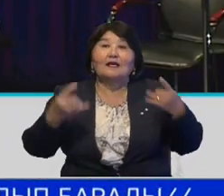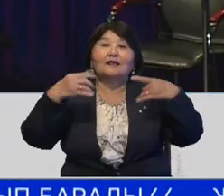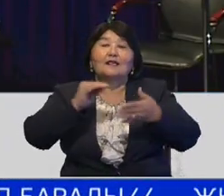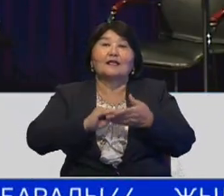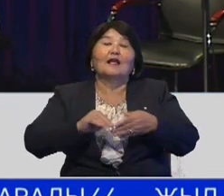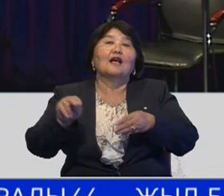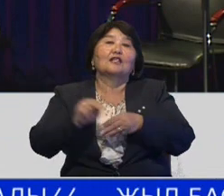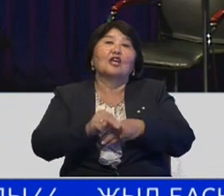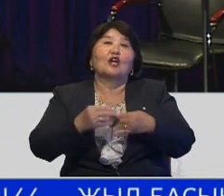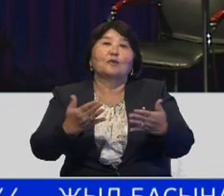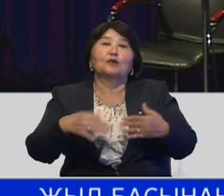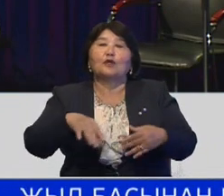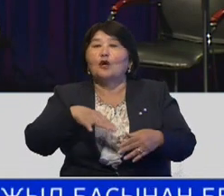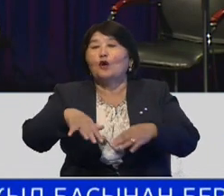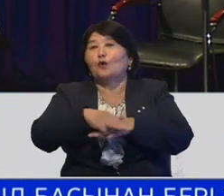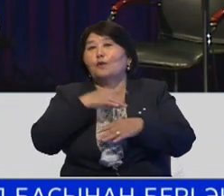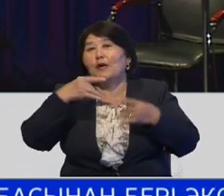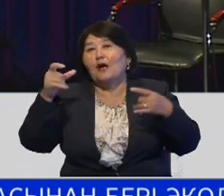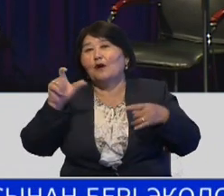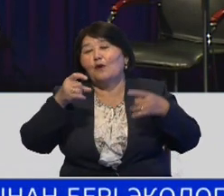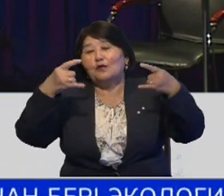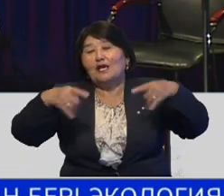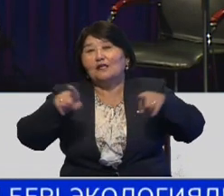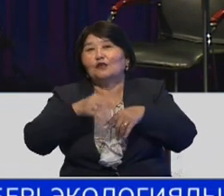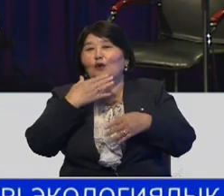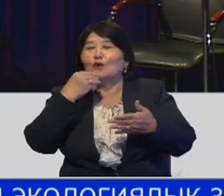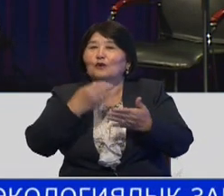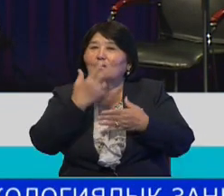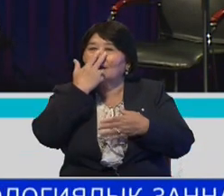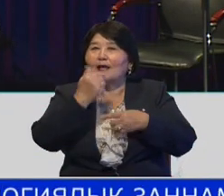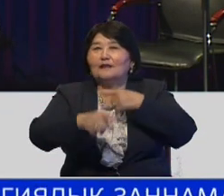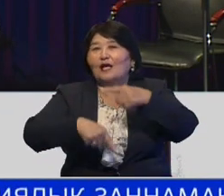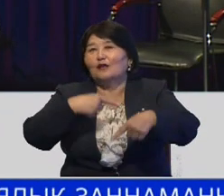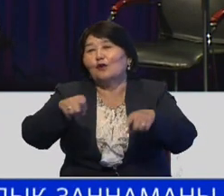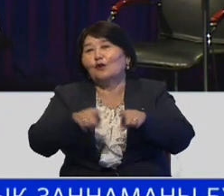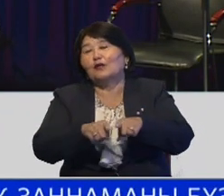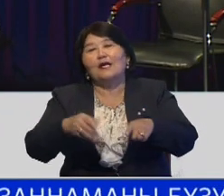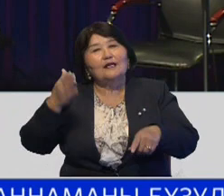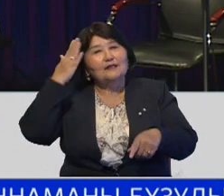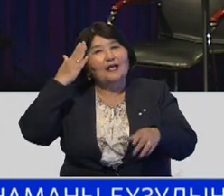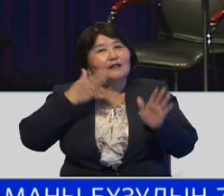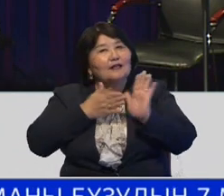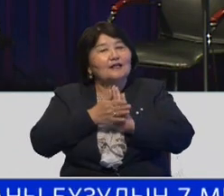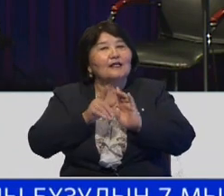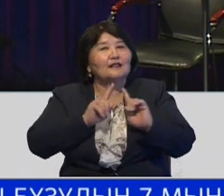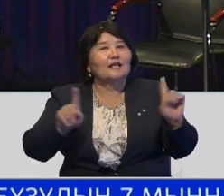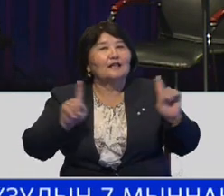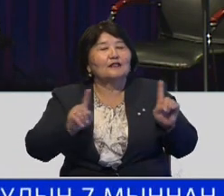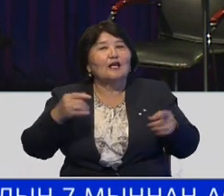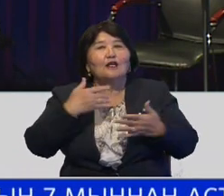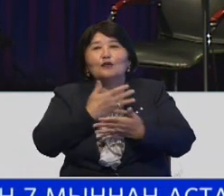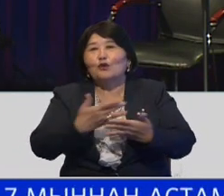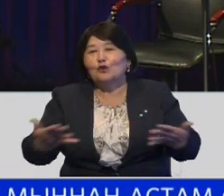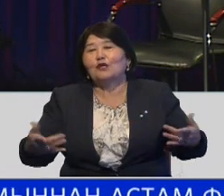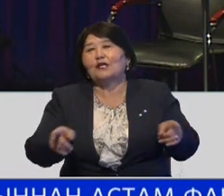тәрбие құралы, көрермен көкжашық арқылы ұлттық құндылықтарды, салт-дәстүрмен әдет ғұрыпты, санаға сілкініш жасайтын ойлы